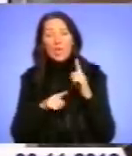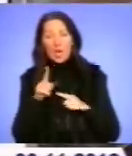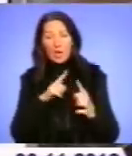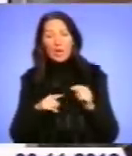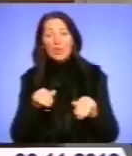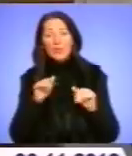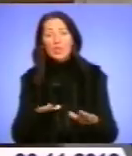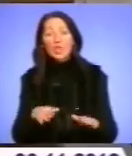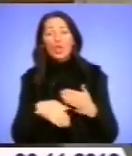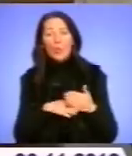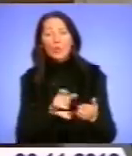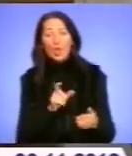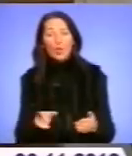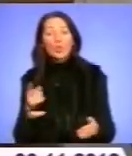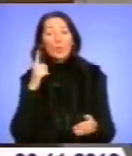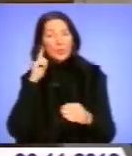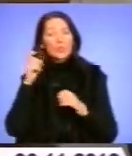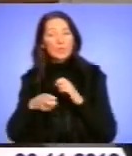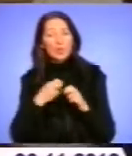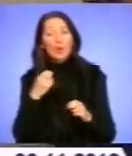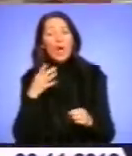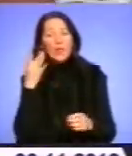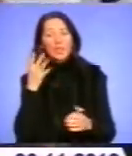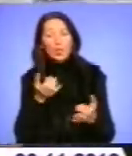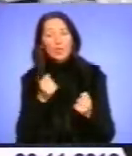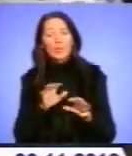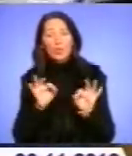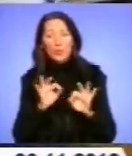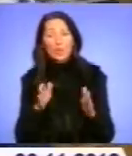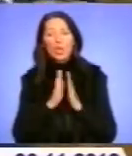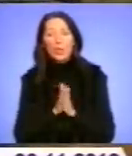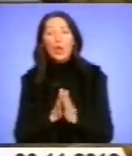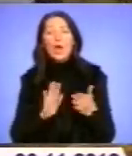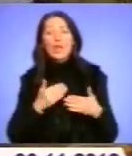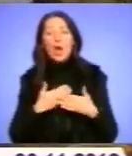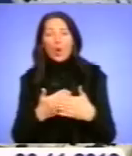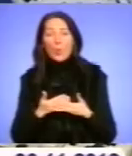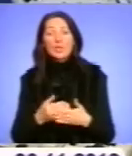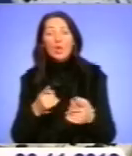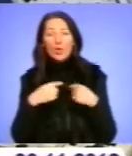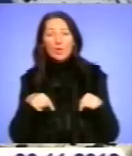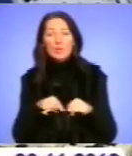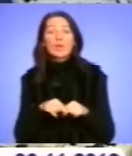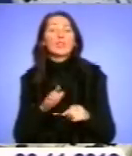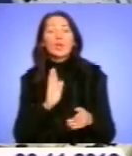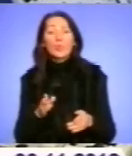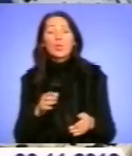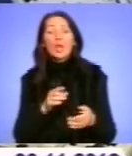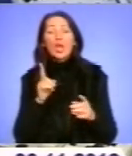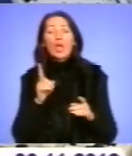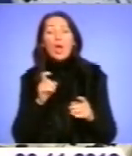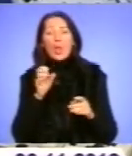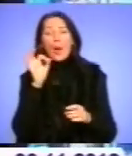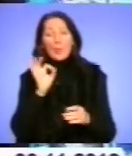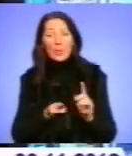із вадами слуху легше отримати інформацію. На прохання громадських організацій встановлять мінімум 10% субтитрування та переклад на мову